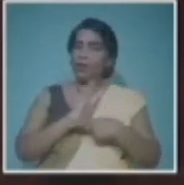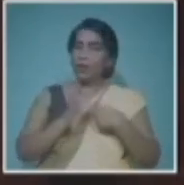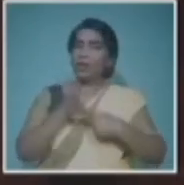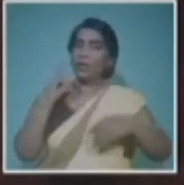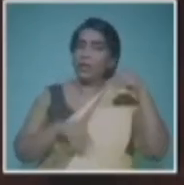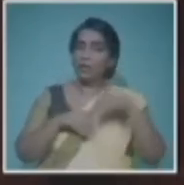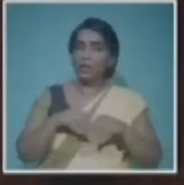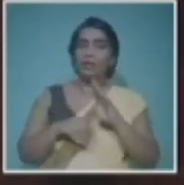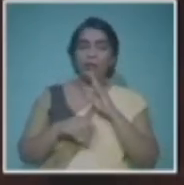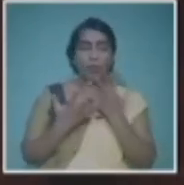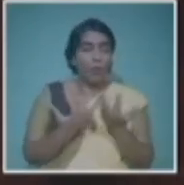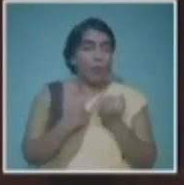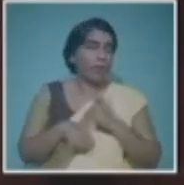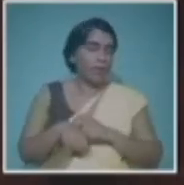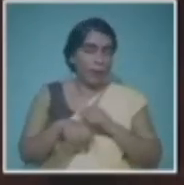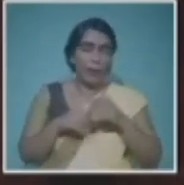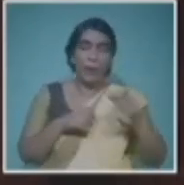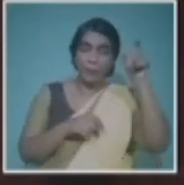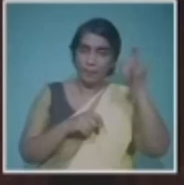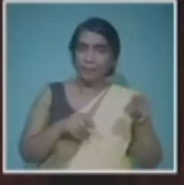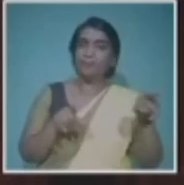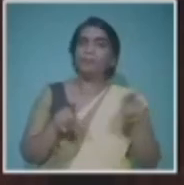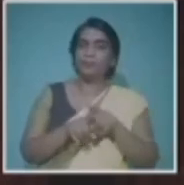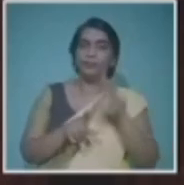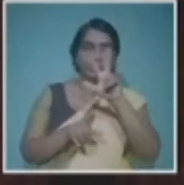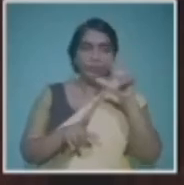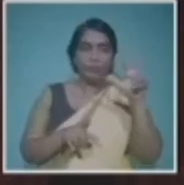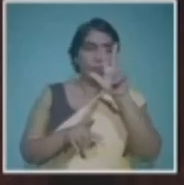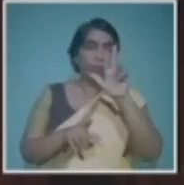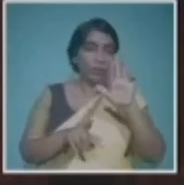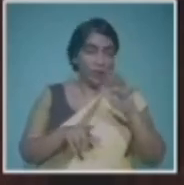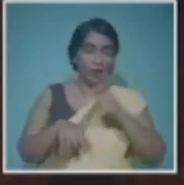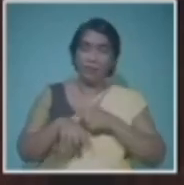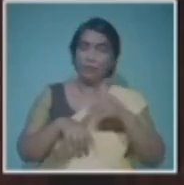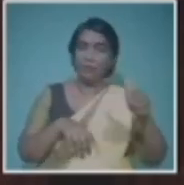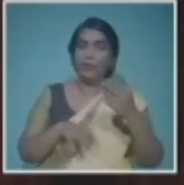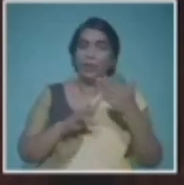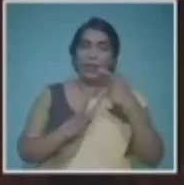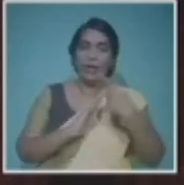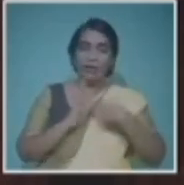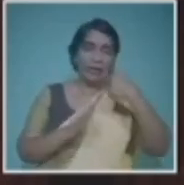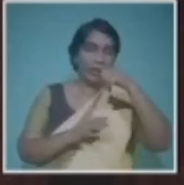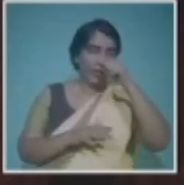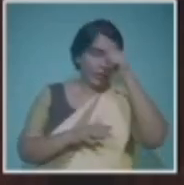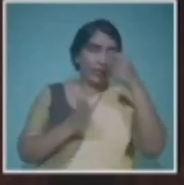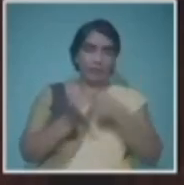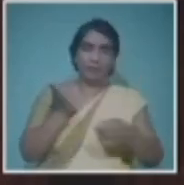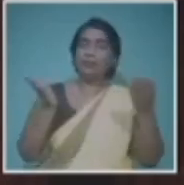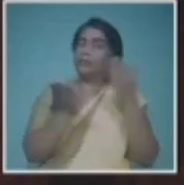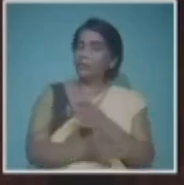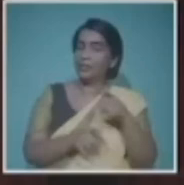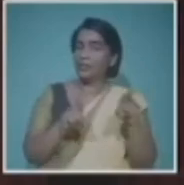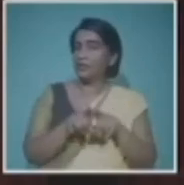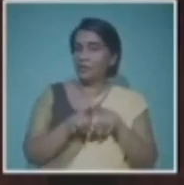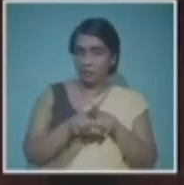දේශපාලනයට ඉතාමත් අවශ්‍ය වෙලාවක් උන්වහන්සේ වගේ චරිතයක් 88-89 කාල පරිච්ඡේදයේ එදා ඉන්දු ලංකා ගිවිසුම කලින් කතා කරපු ඉන්දු ලංකා ගිවිසුම